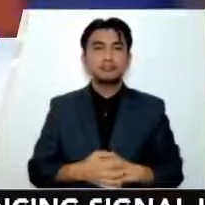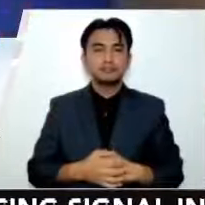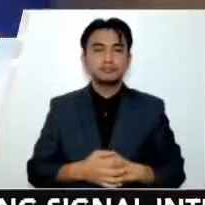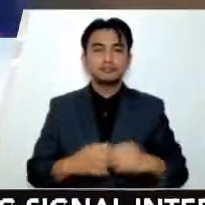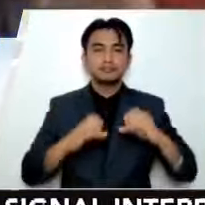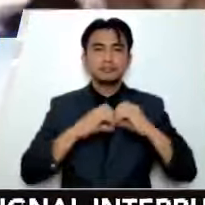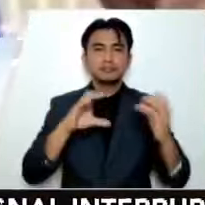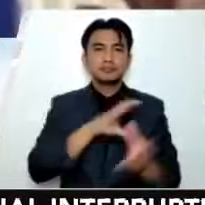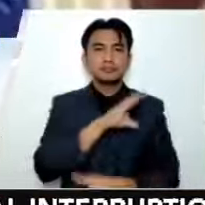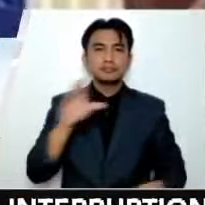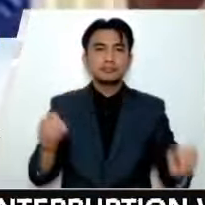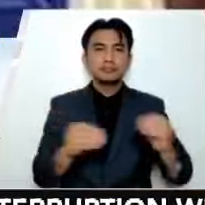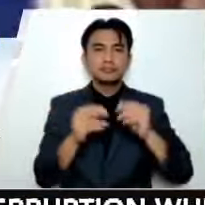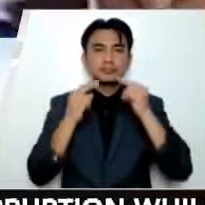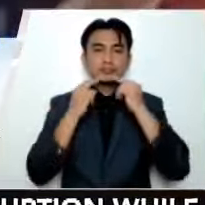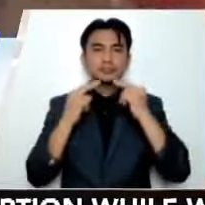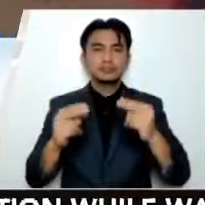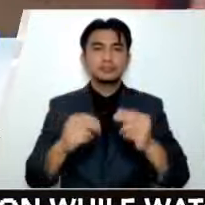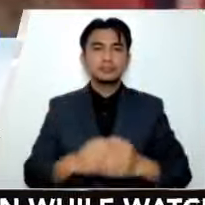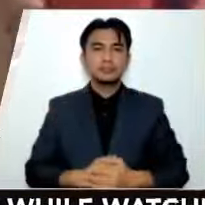GMA Integrated News.